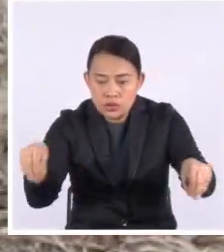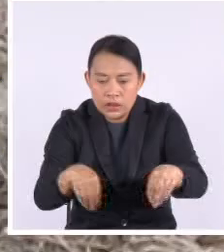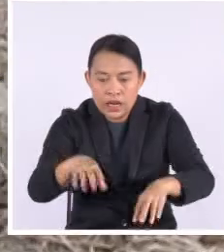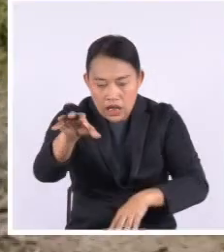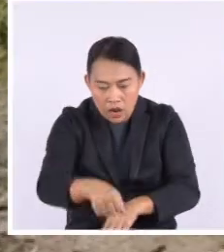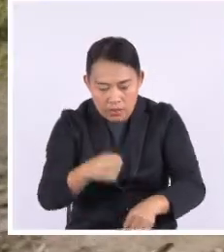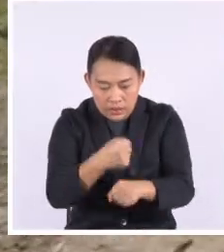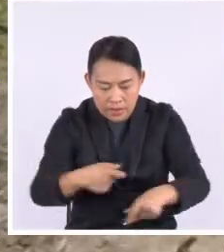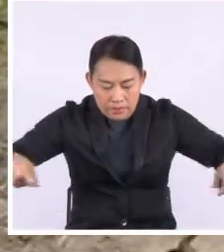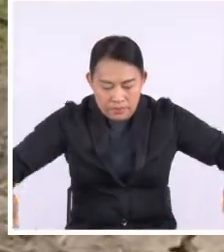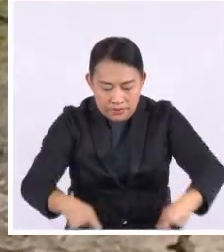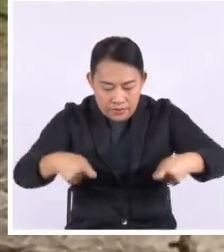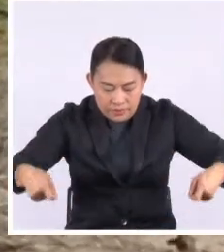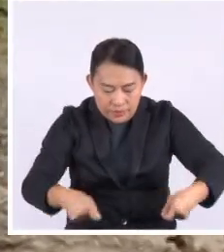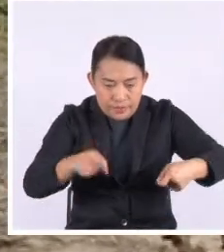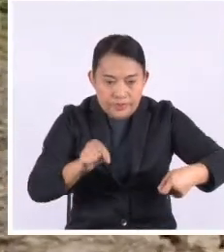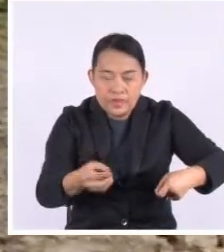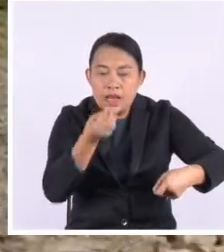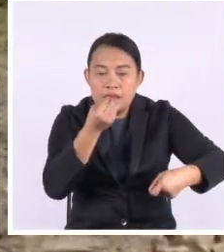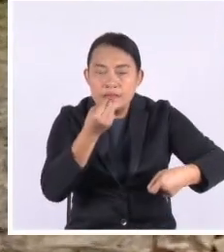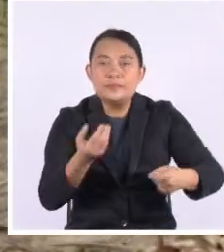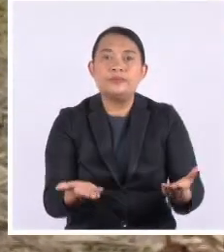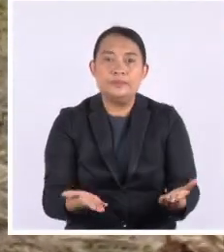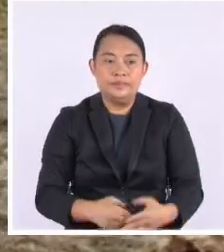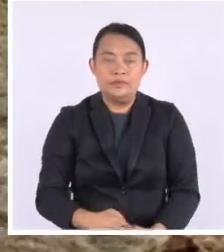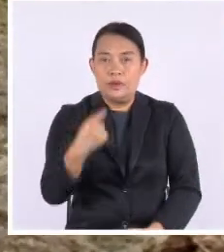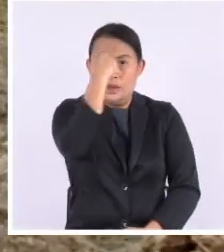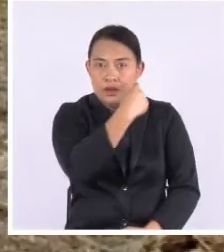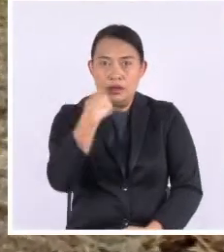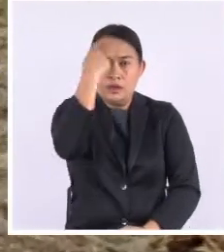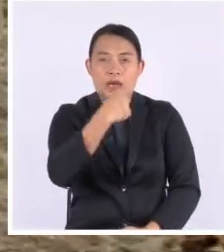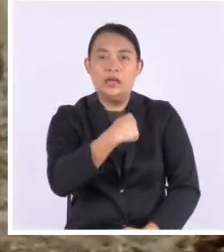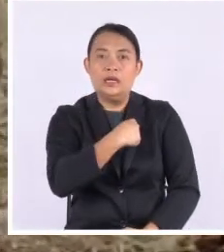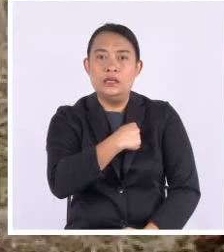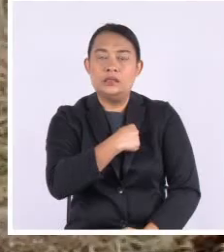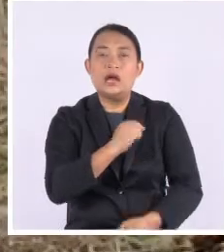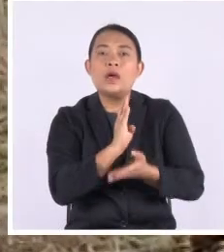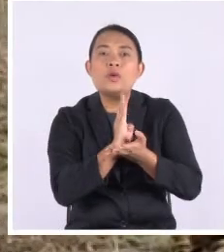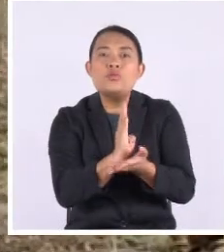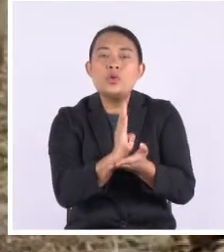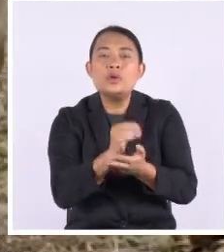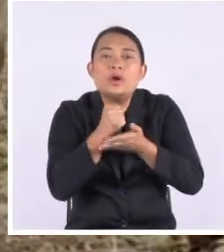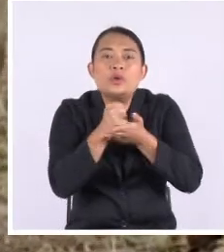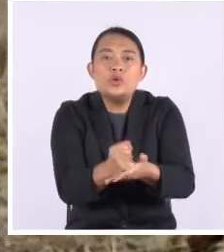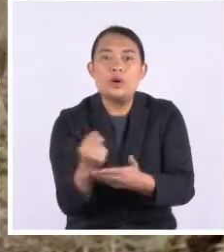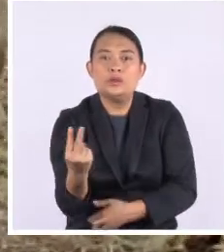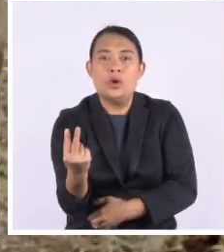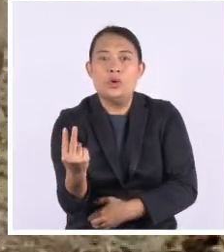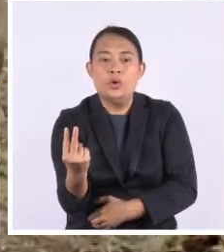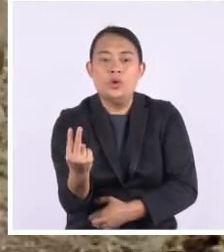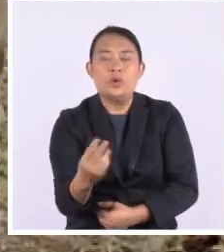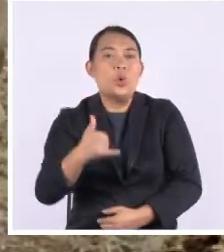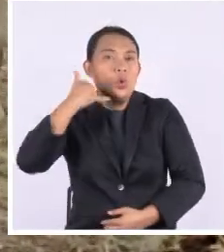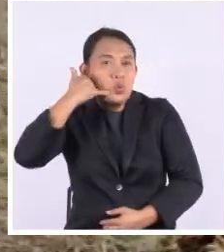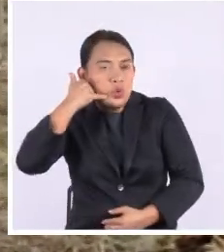าวคือกินกันตายกันไปอย่างนั้นคุณผู้ชมผู้ใดใจบุญอยากช่วยเหลือตาจิตกับยายออนติดต่อไปที่หมายเลขโท